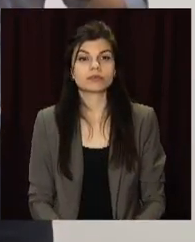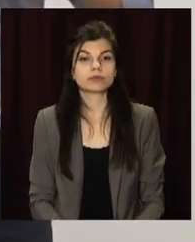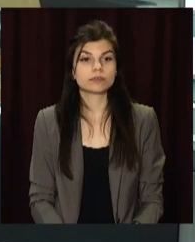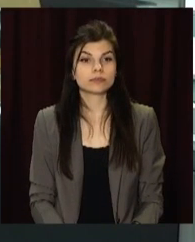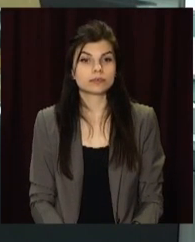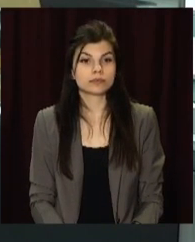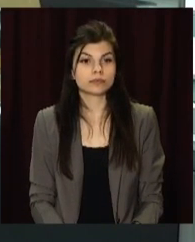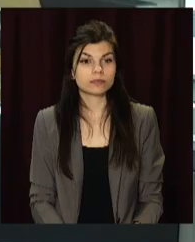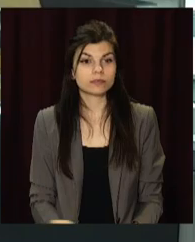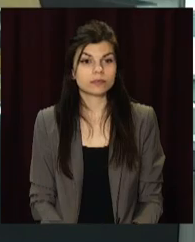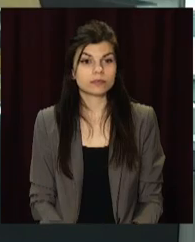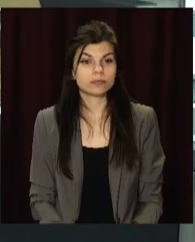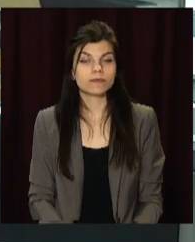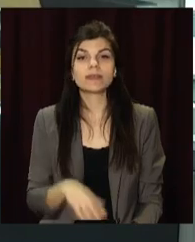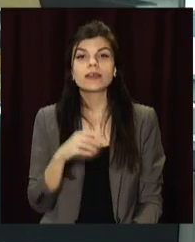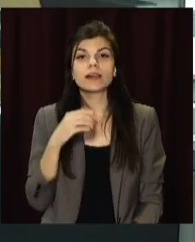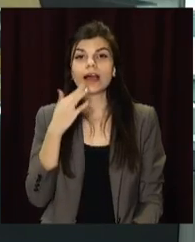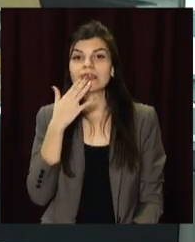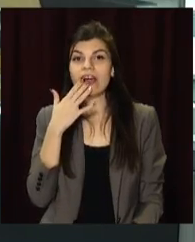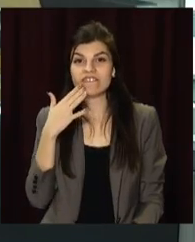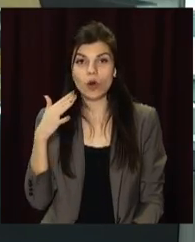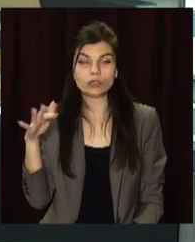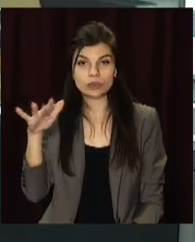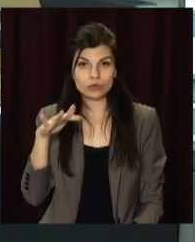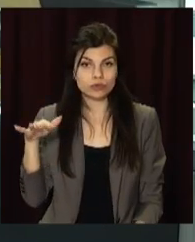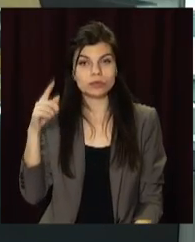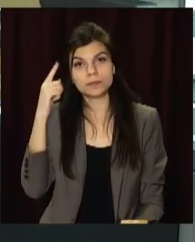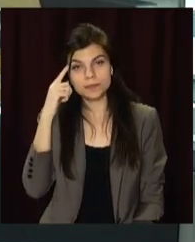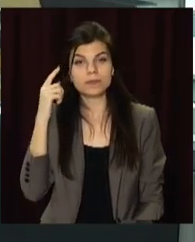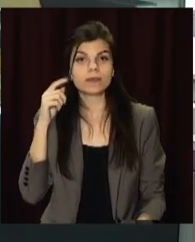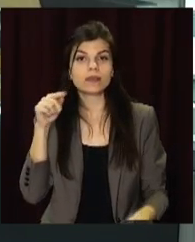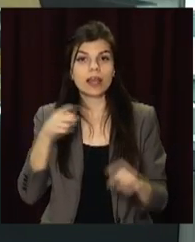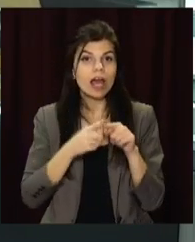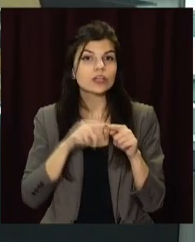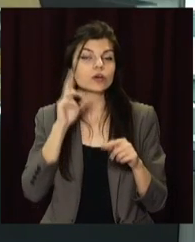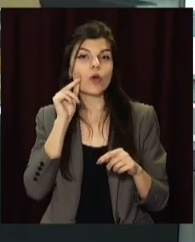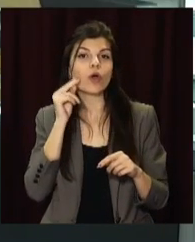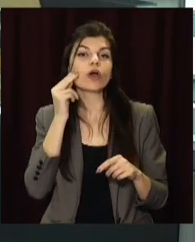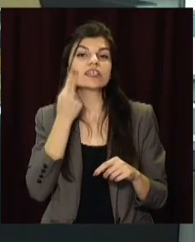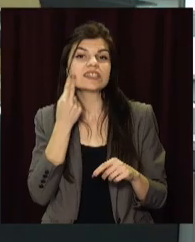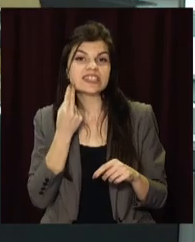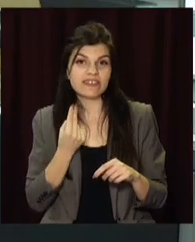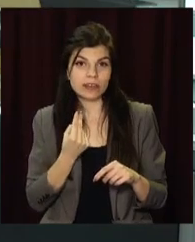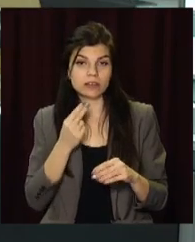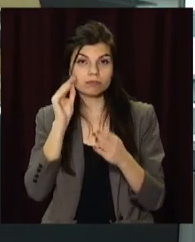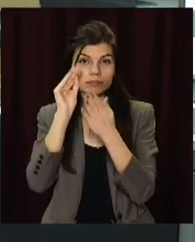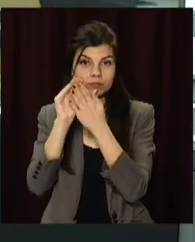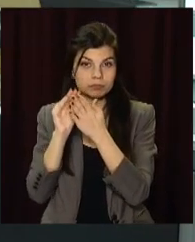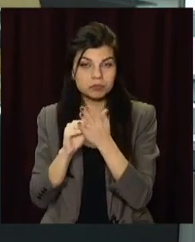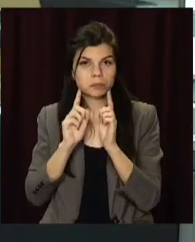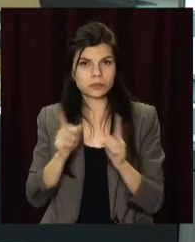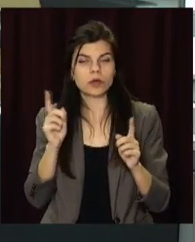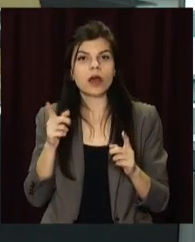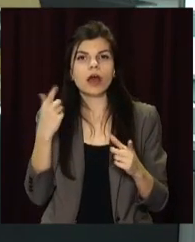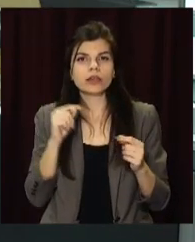роботи. Євросоюз ввів темно-червоні зони COVID-19. Цей колір застосовуватимуть в районах, де вірус циркулює на дуже високому